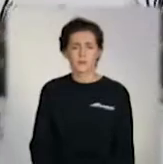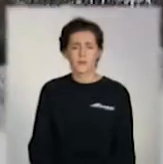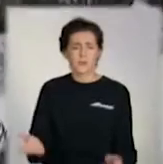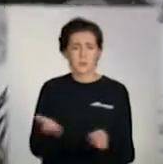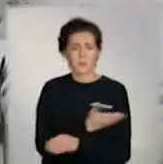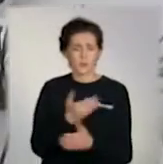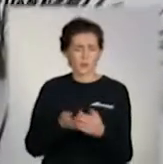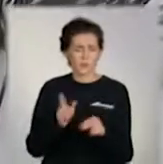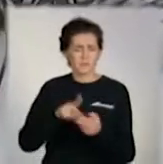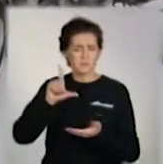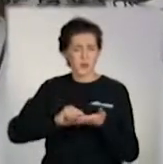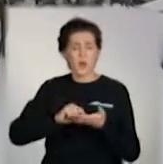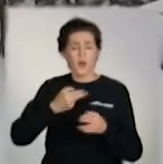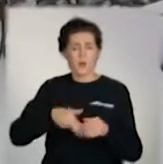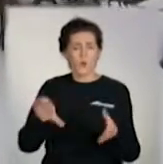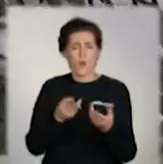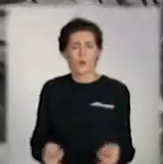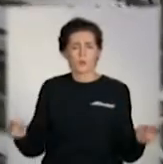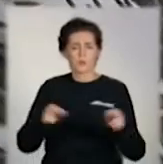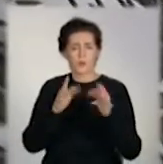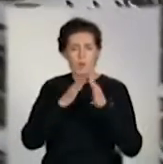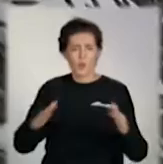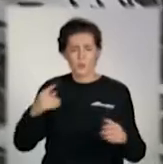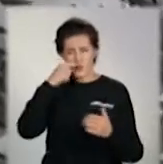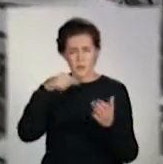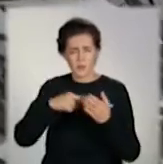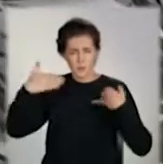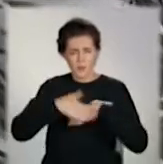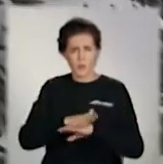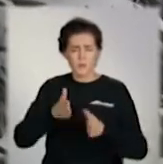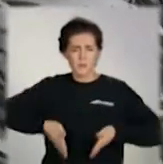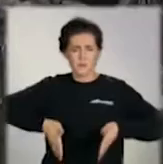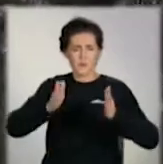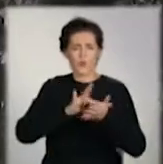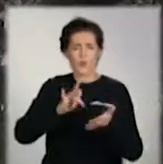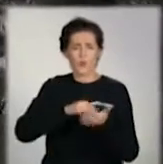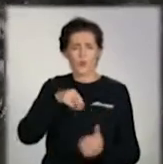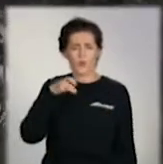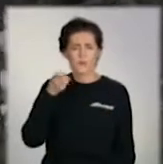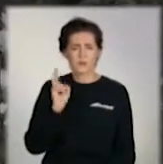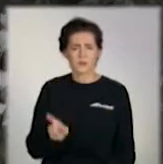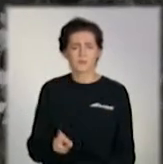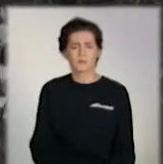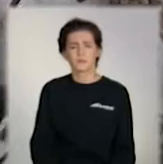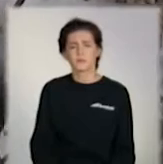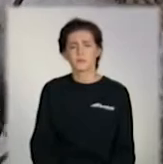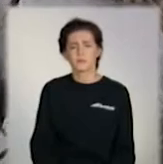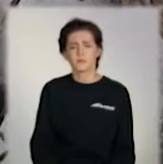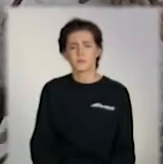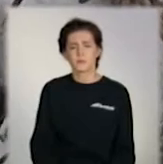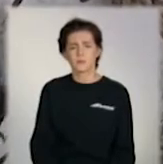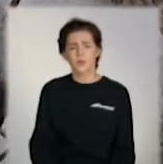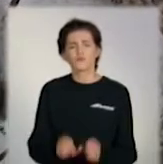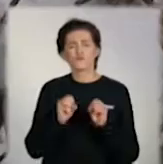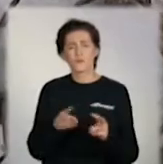Спаляли під корінь. Це все, що залишилося від ялинок за ніч на одній із міських алей у Покровського. Пилкою, бачите? Як та